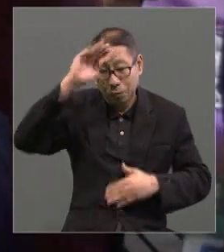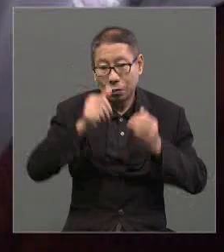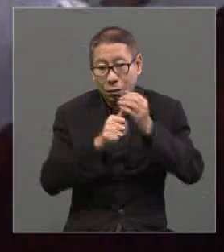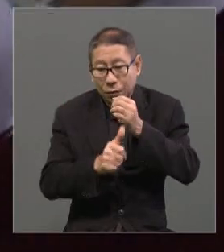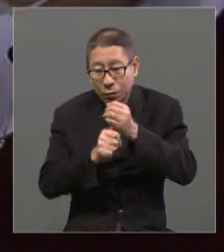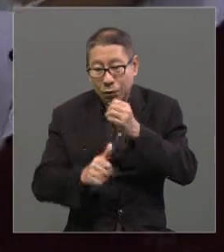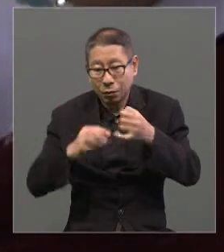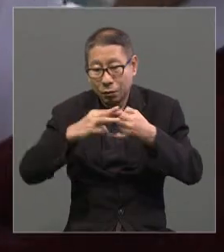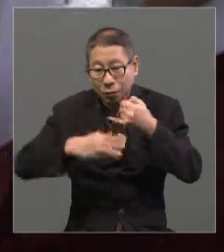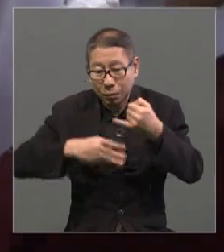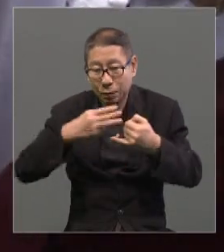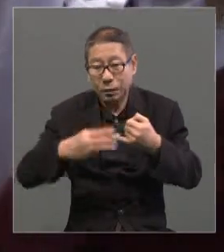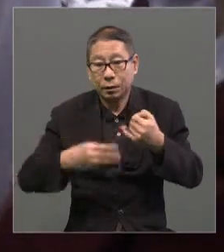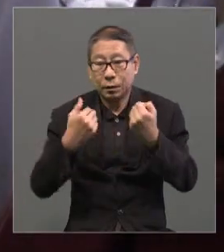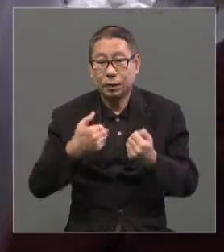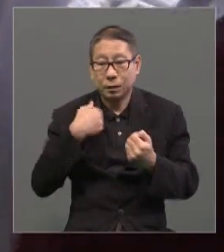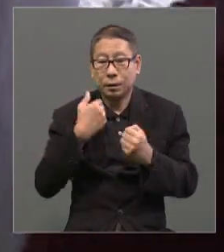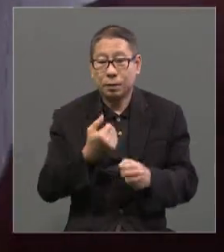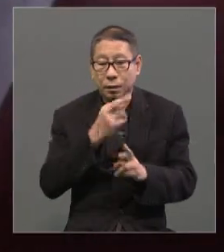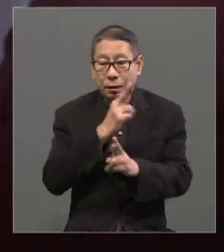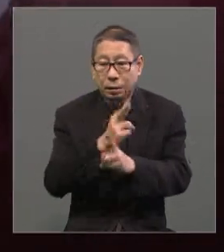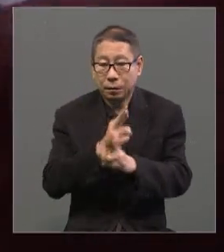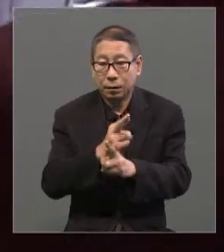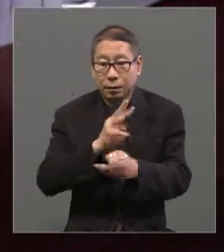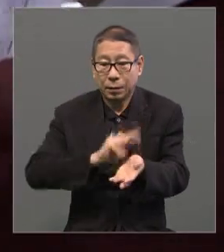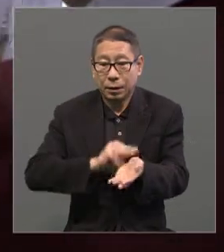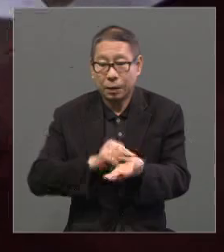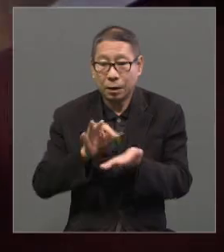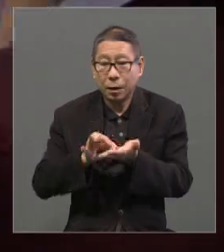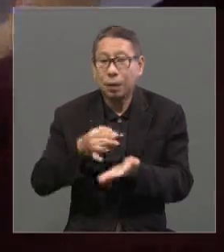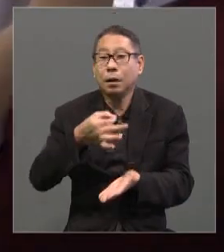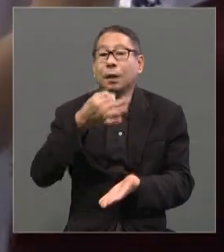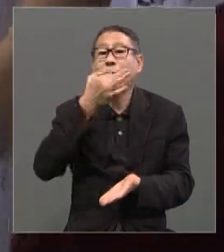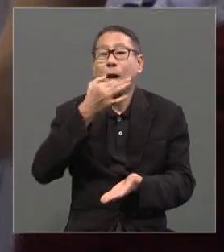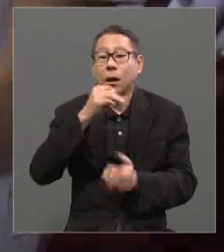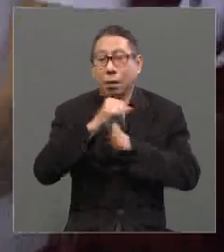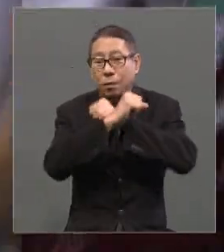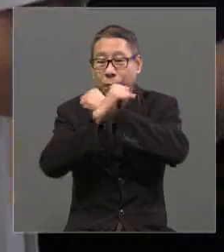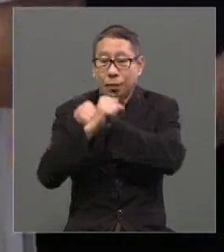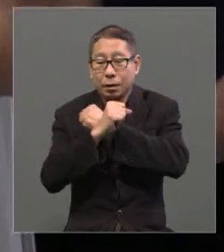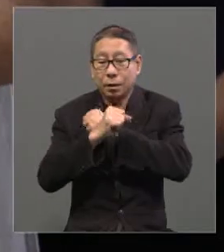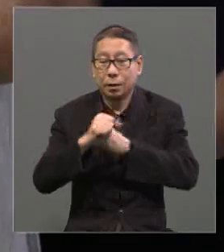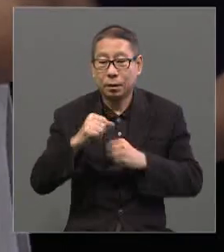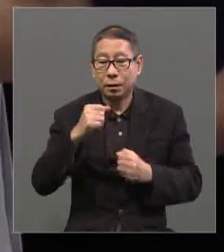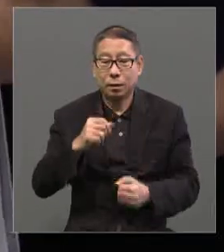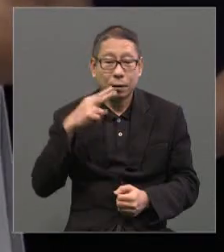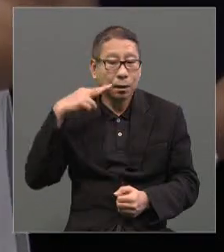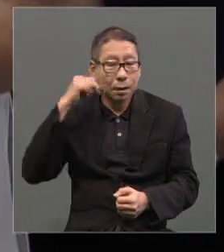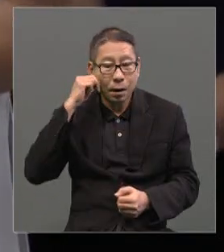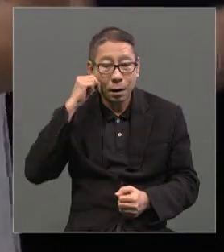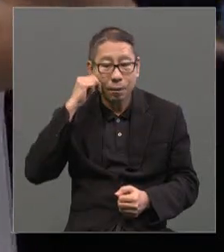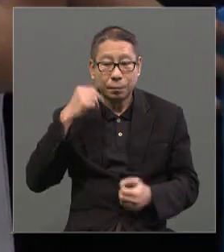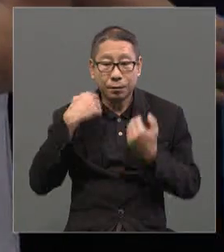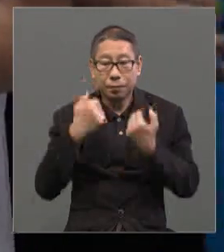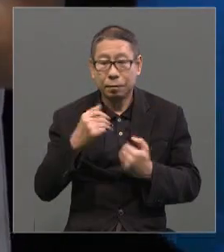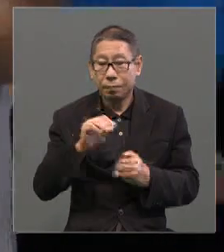โนโรไวรัสเนี่ยในการรักษาแพทย์จะให้ยาตามอาการและให้เกลือแร่เพื่อป้องกันการขาดน้ำดอกจันเลย